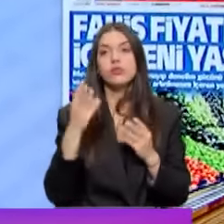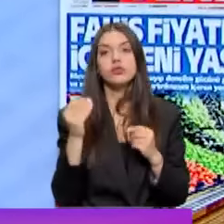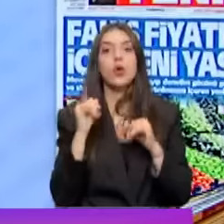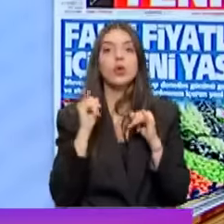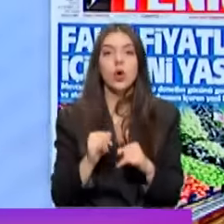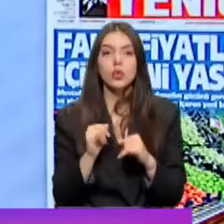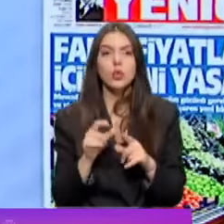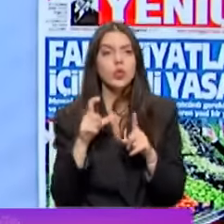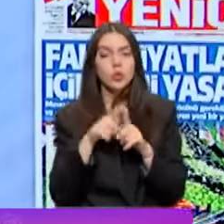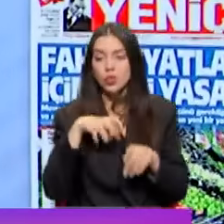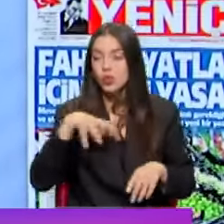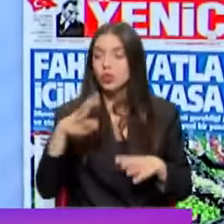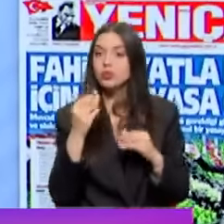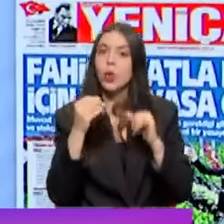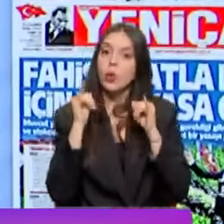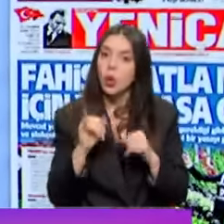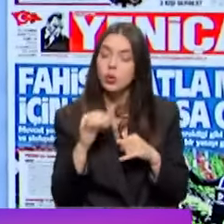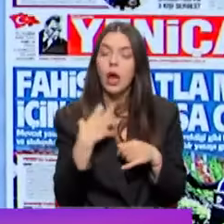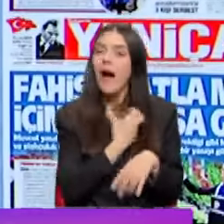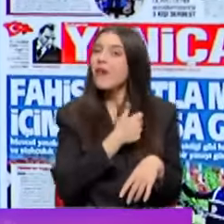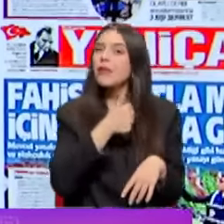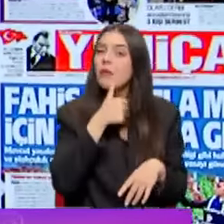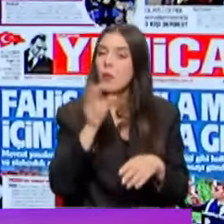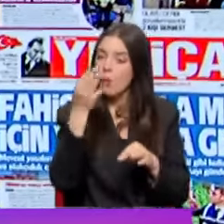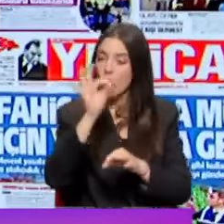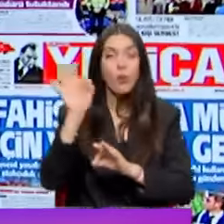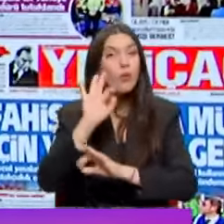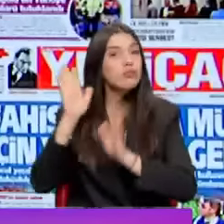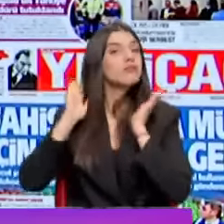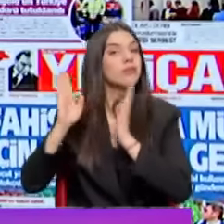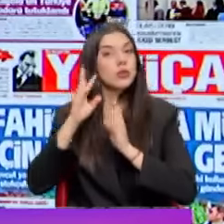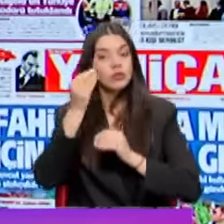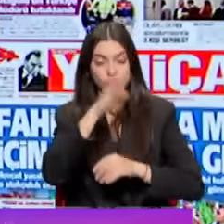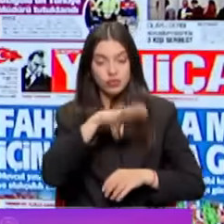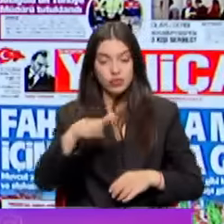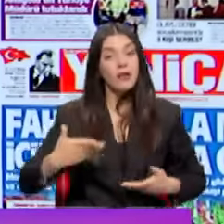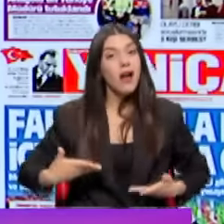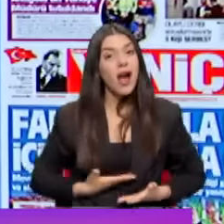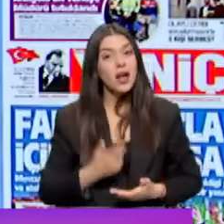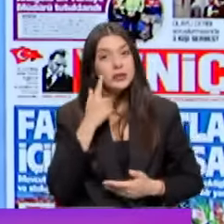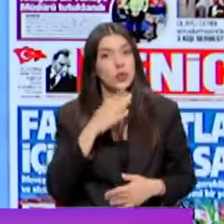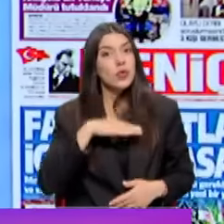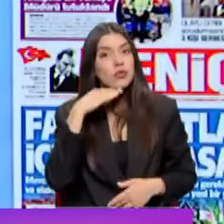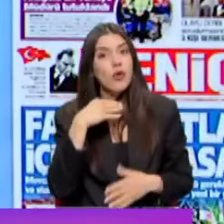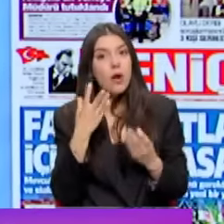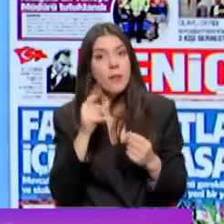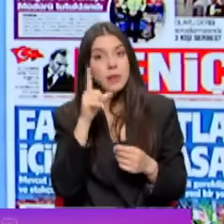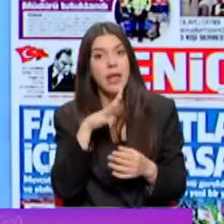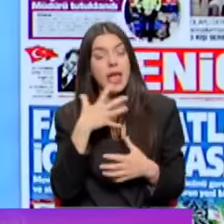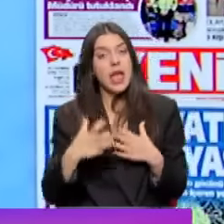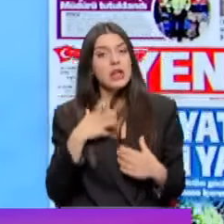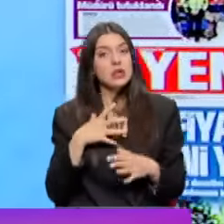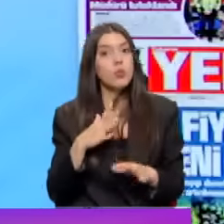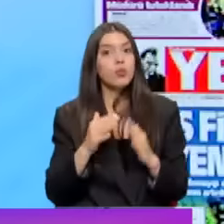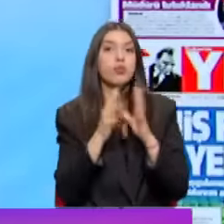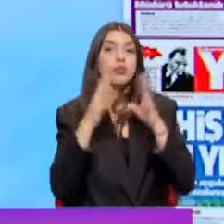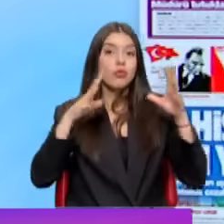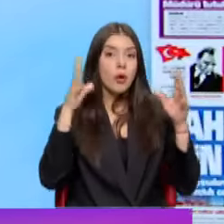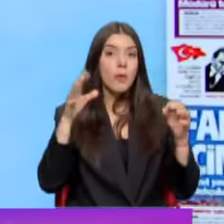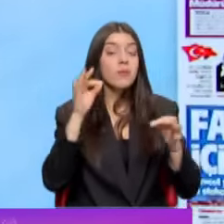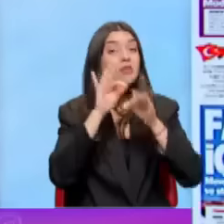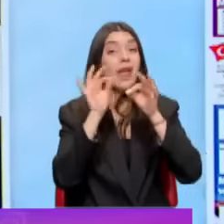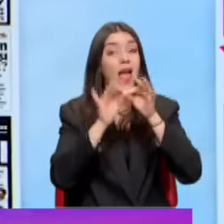der acısı anne babaların okula giderken çocuklarının karnını doyurmakla ilgili endişesi her geçen gün büyüyor Çünkü ekonomik